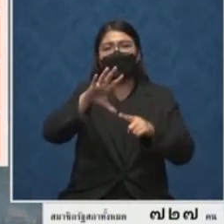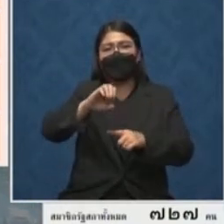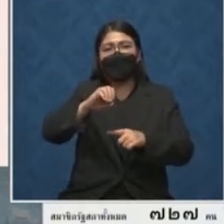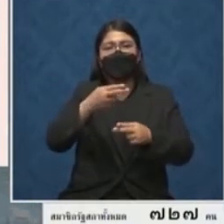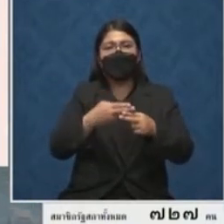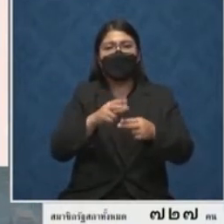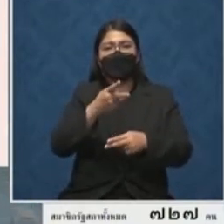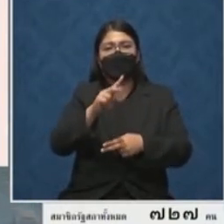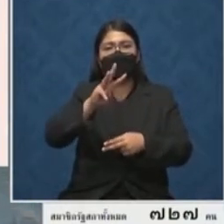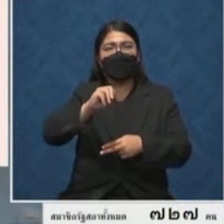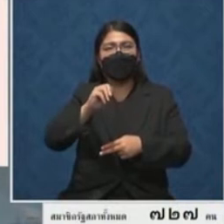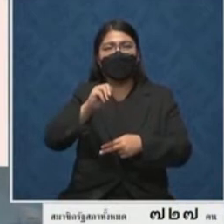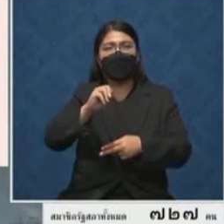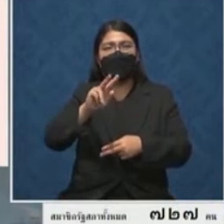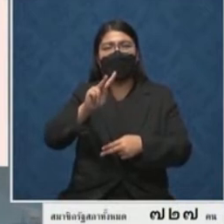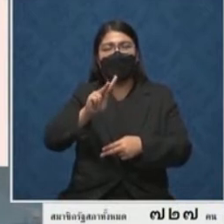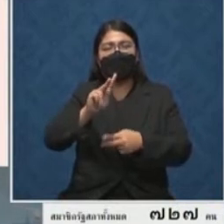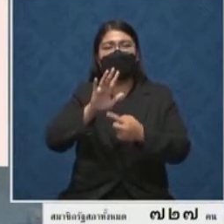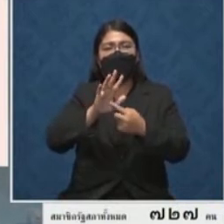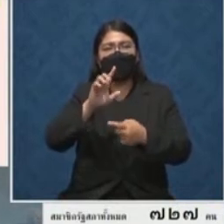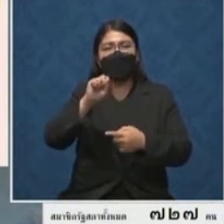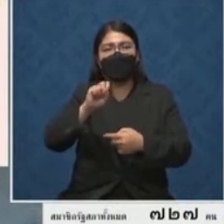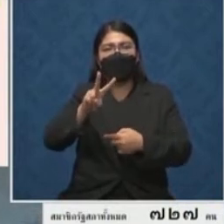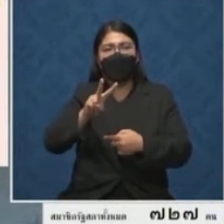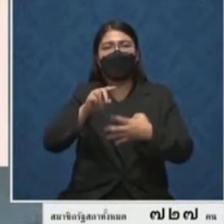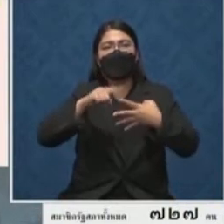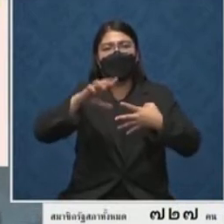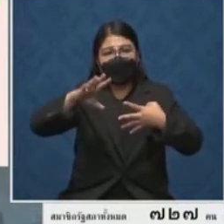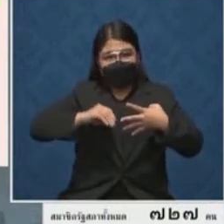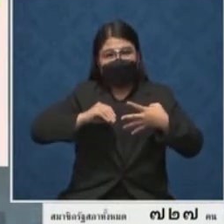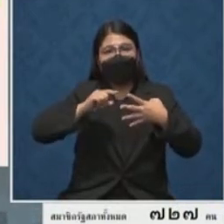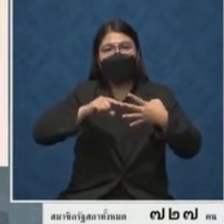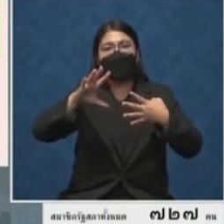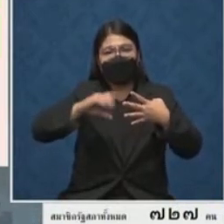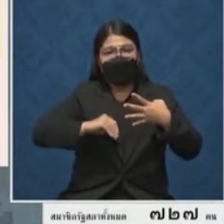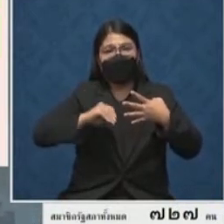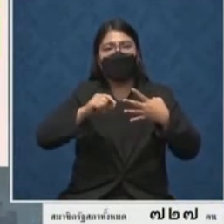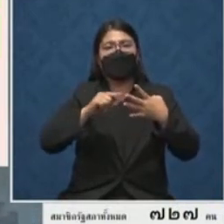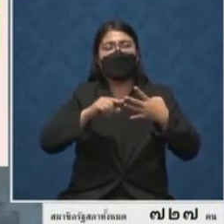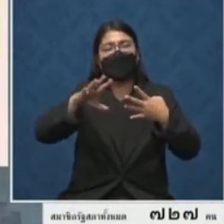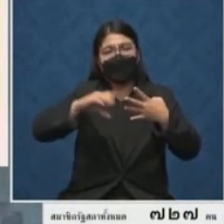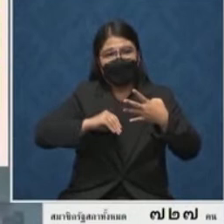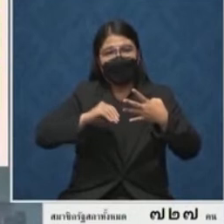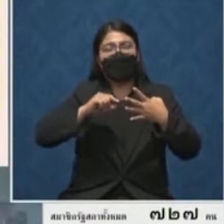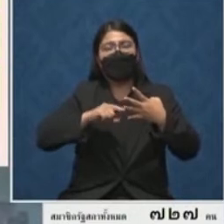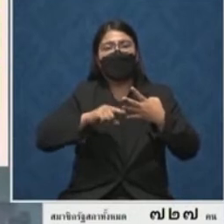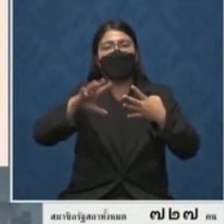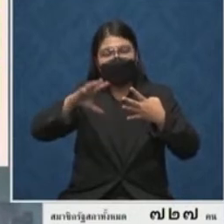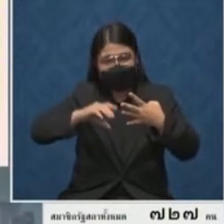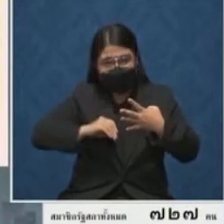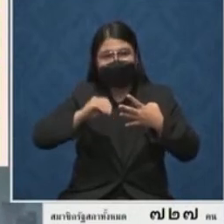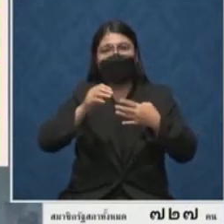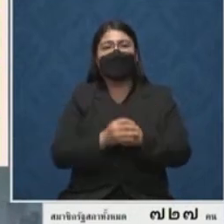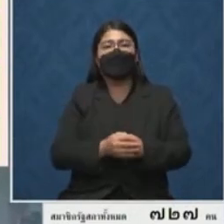ฉัตรมาลีรัตน ์1รับหลักการ2รับหลักการ3รับหลักการ4รับหลักการ